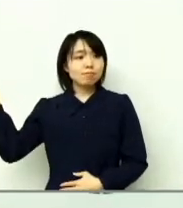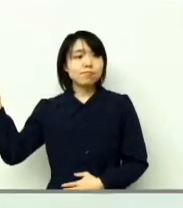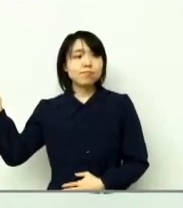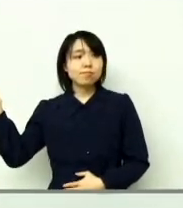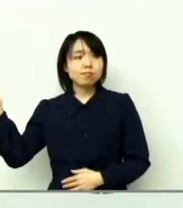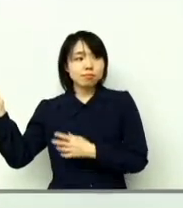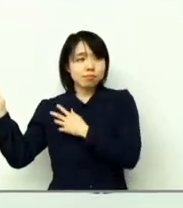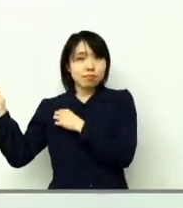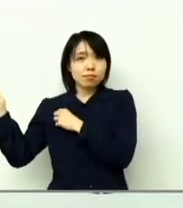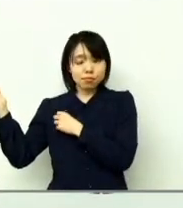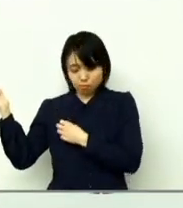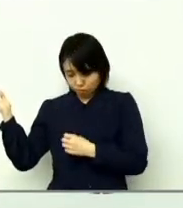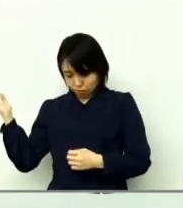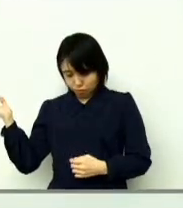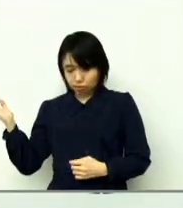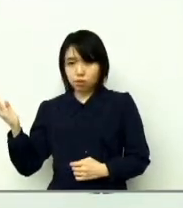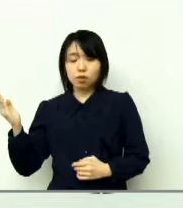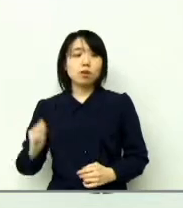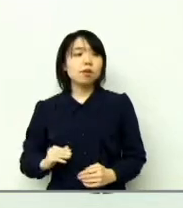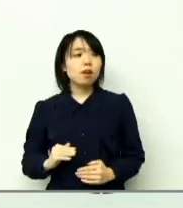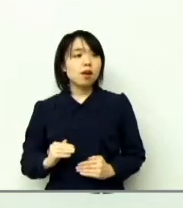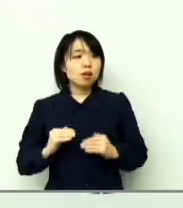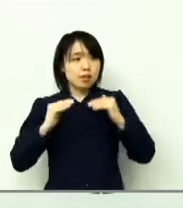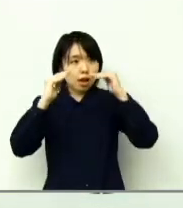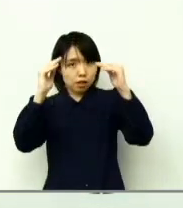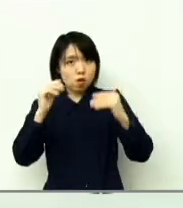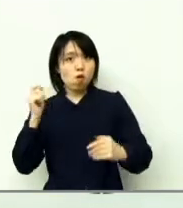な実施事業についてご説明をいたします。